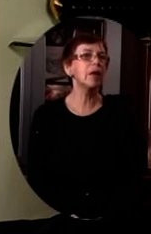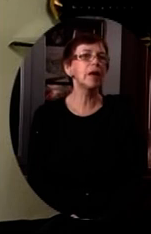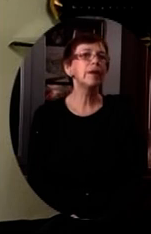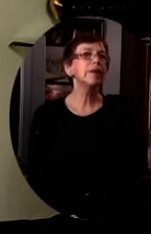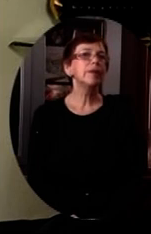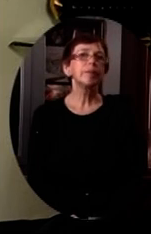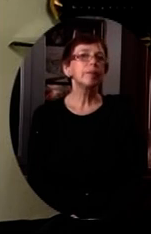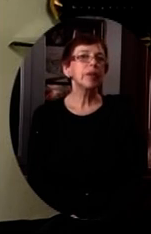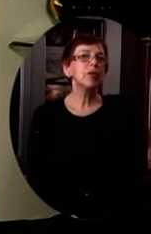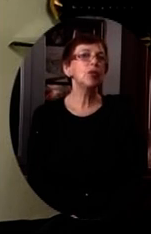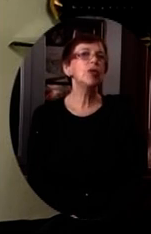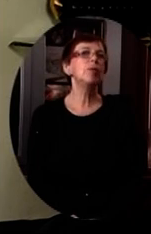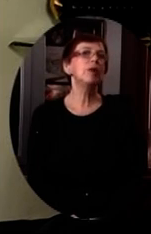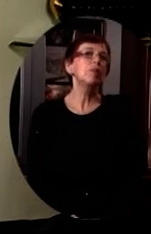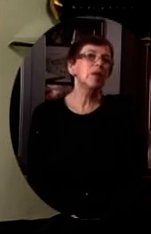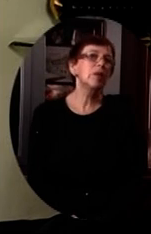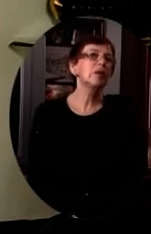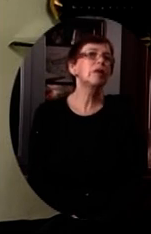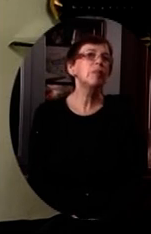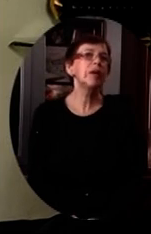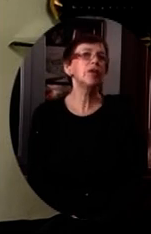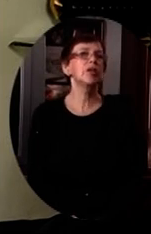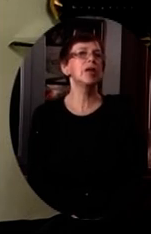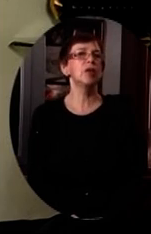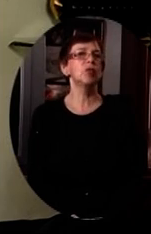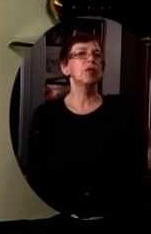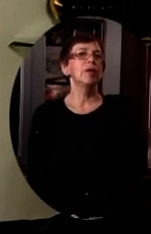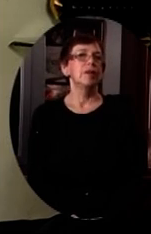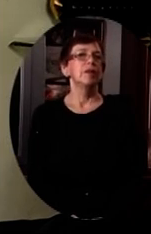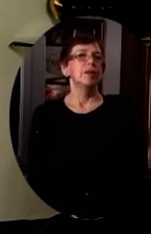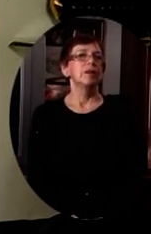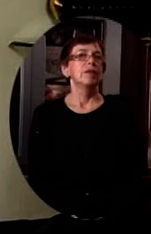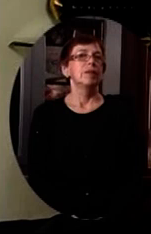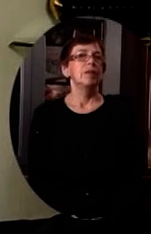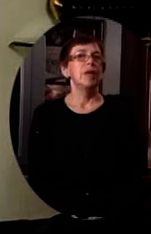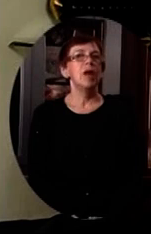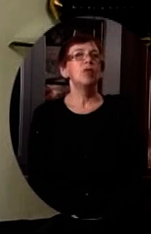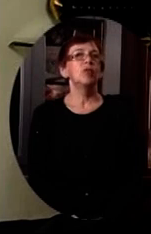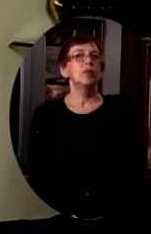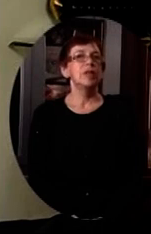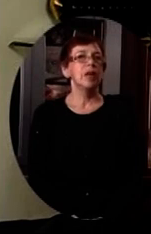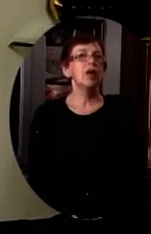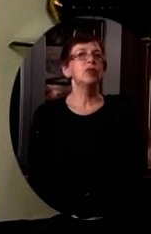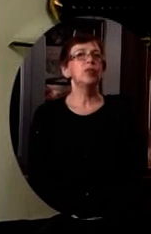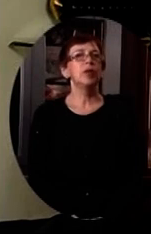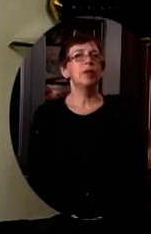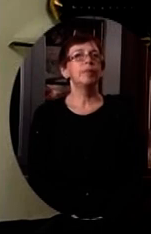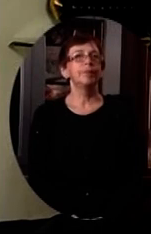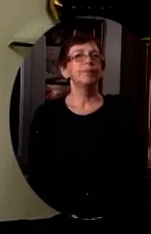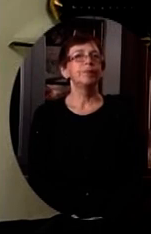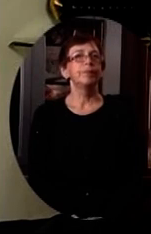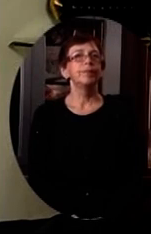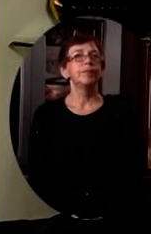מיני טיולים בעיר שלנו. טיילנו, שיחקנו